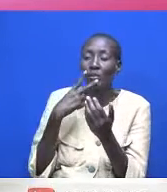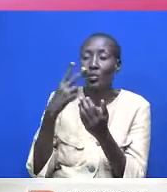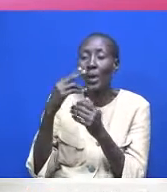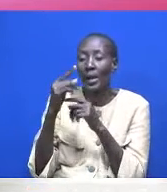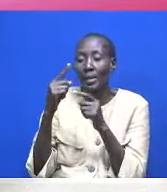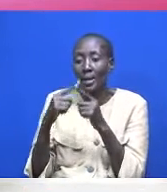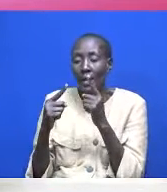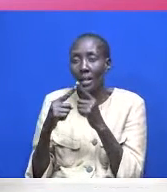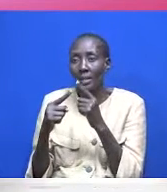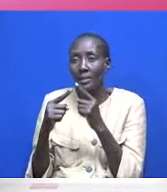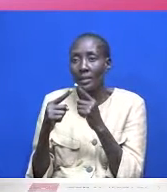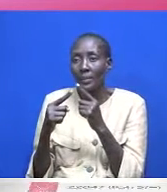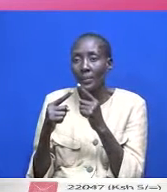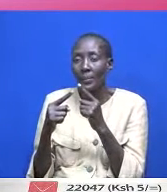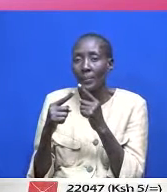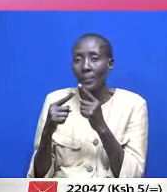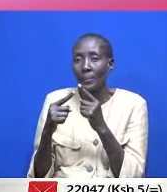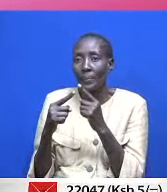katika